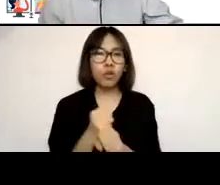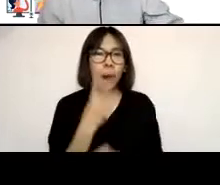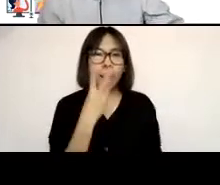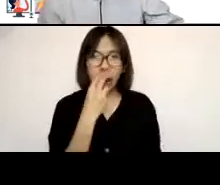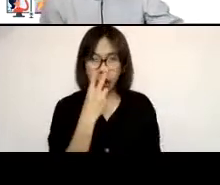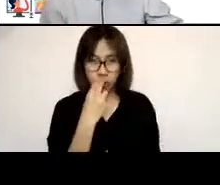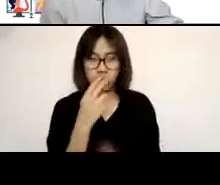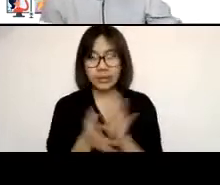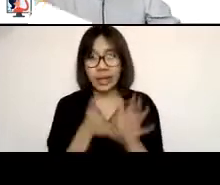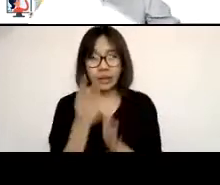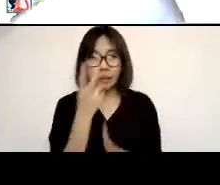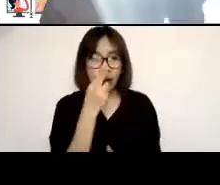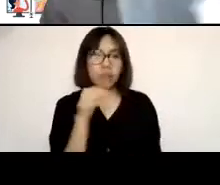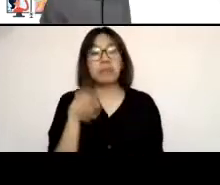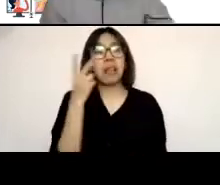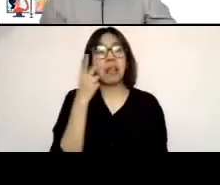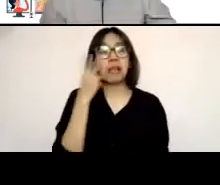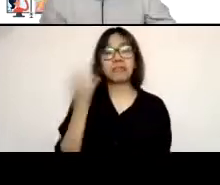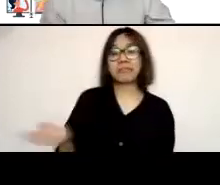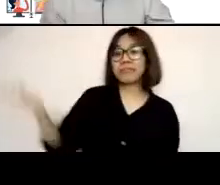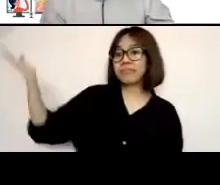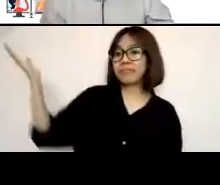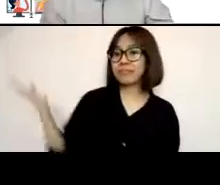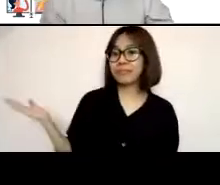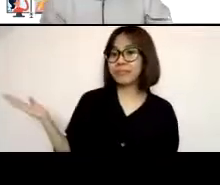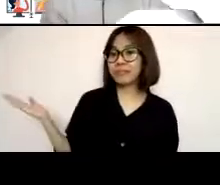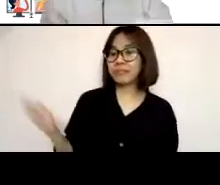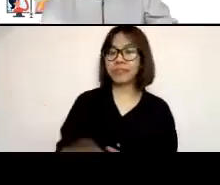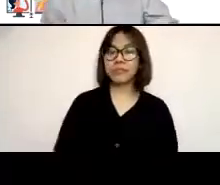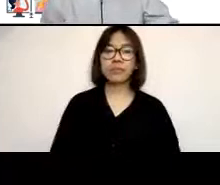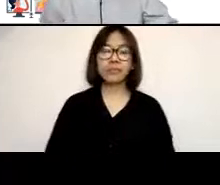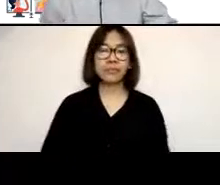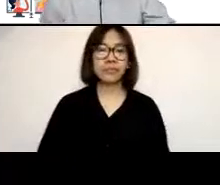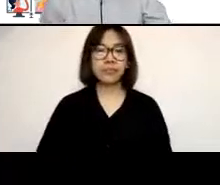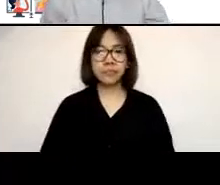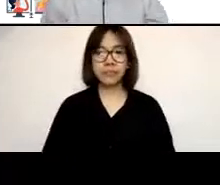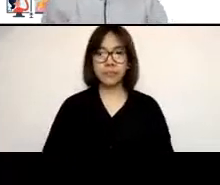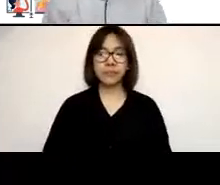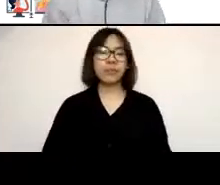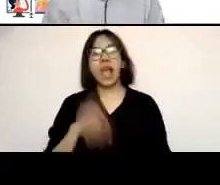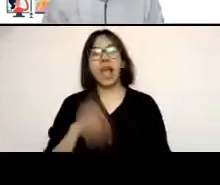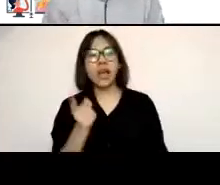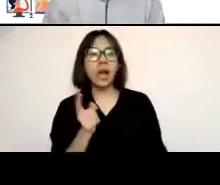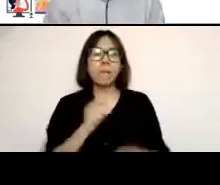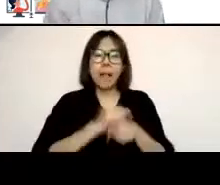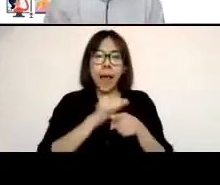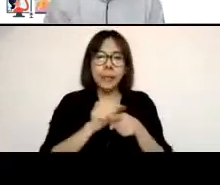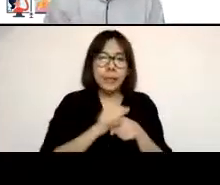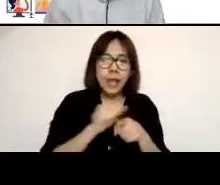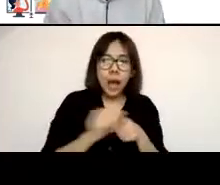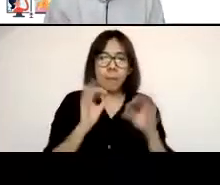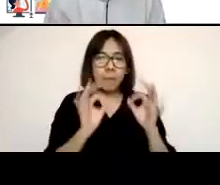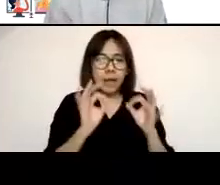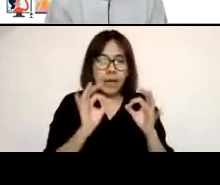lain, Bapak Ibu bisa melihat dalam tayangan slide berikut ini, ada pendidikan soft skill, kesiapan kerja, ada